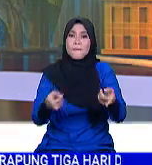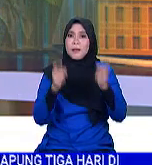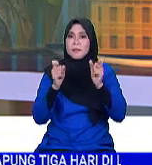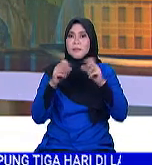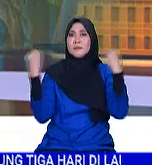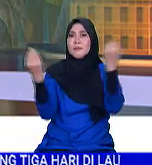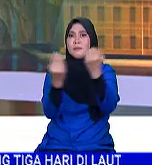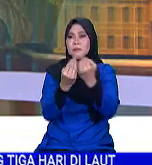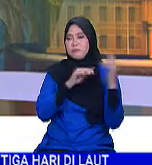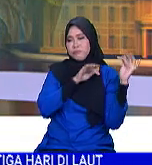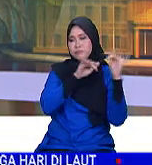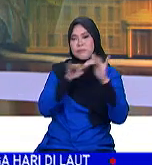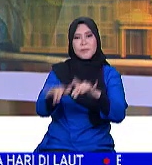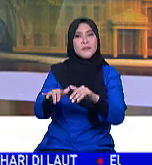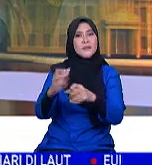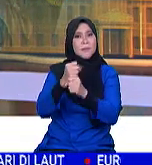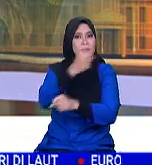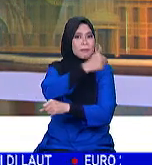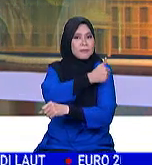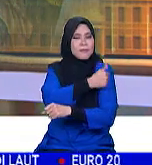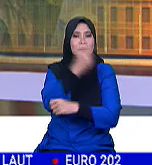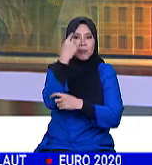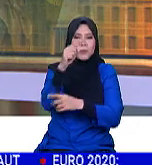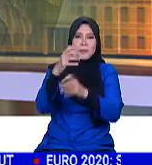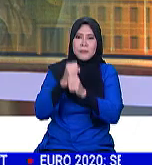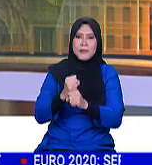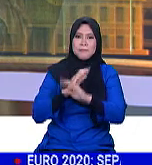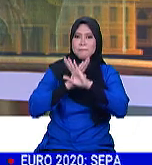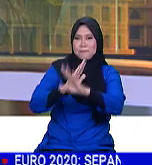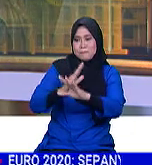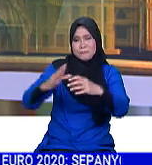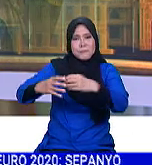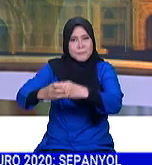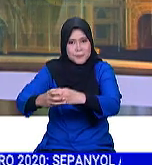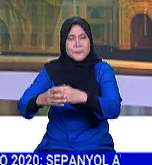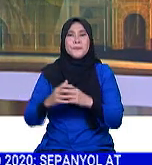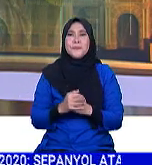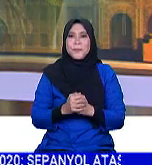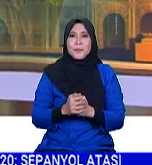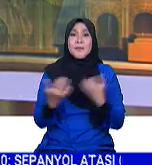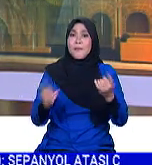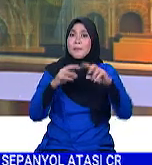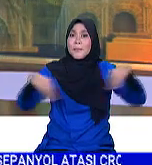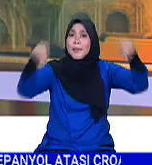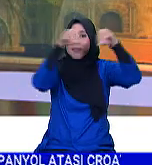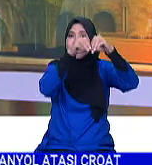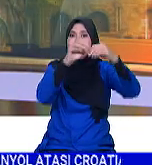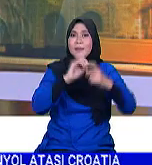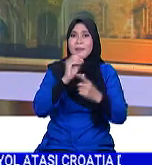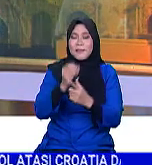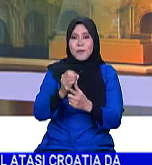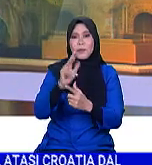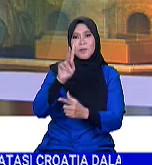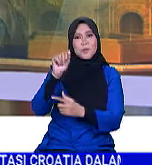mempercepatkan masyarakat bagi mendapatkan vaksin untuk mencapai imuniti kelompok. Ke arah itu, Masjid At-Taqwa Durian